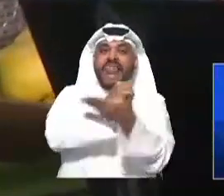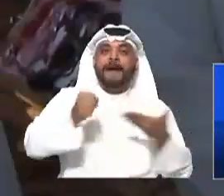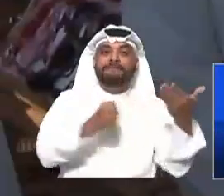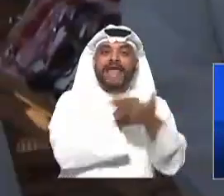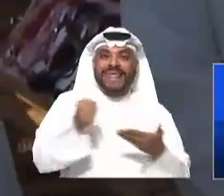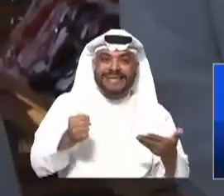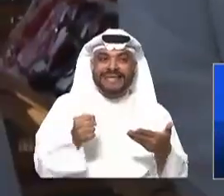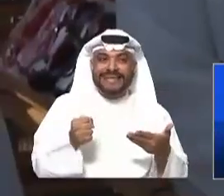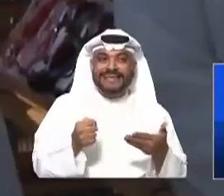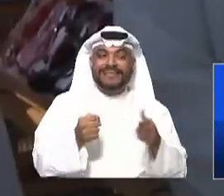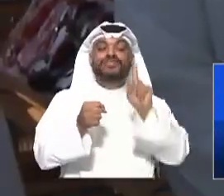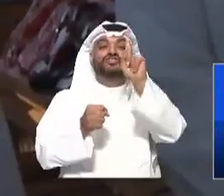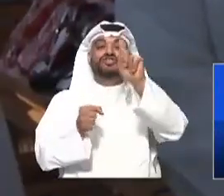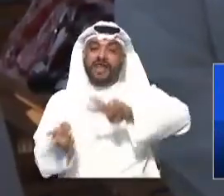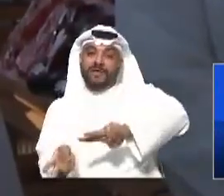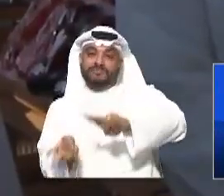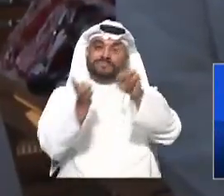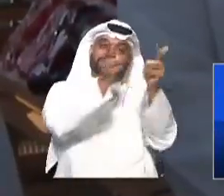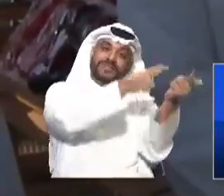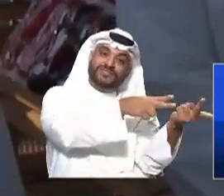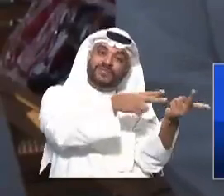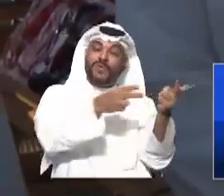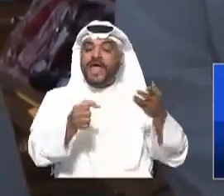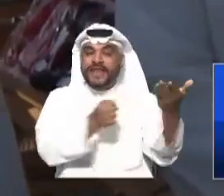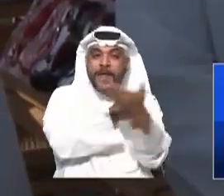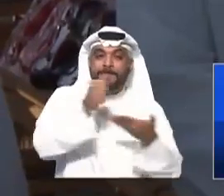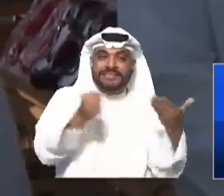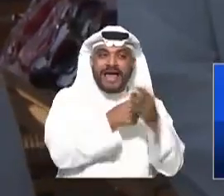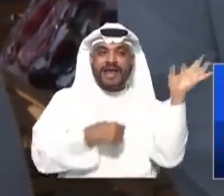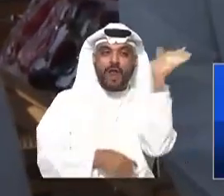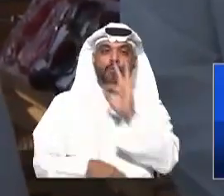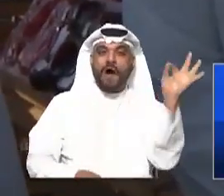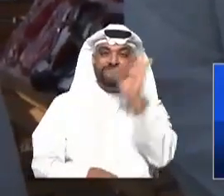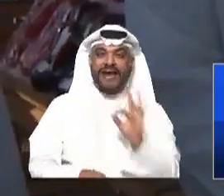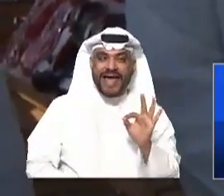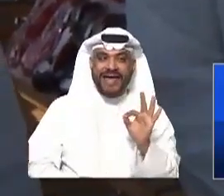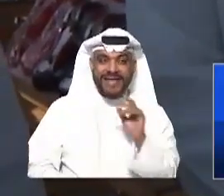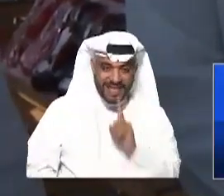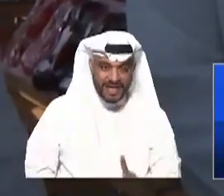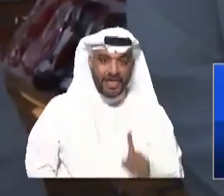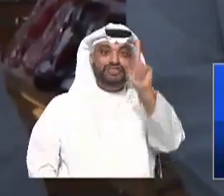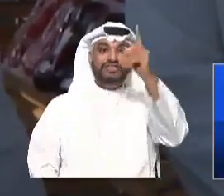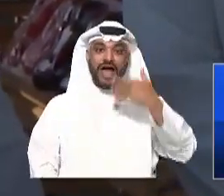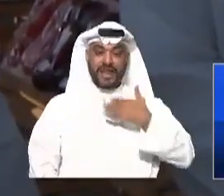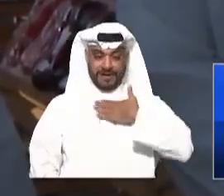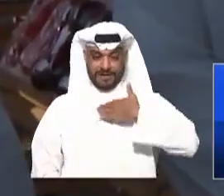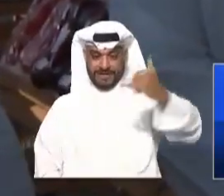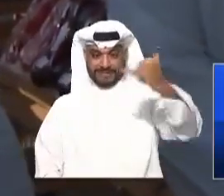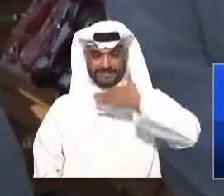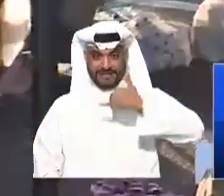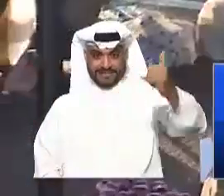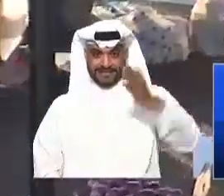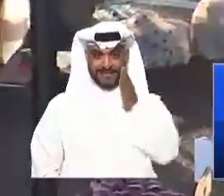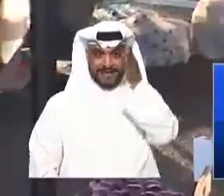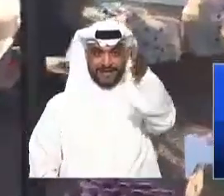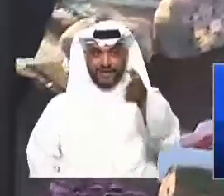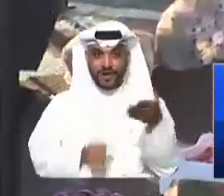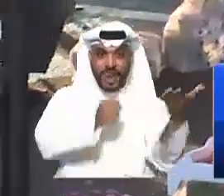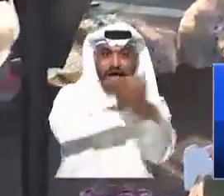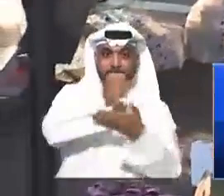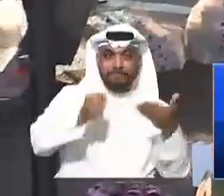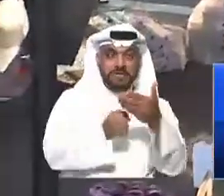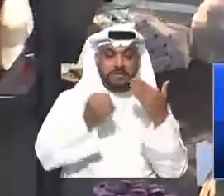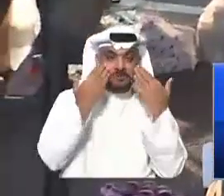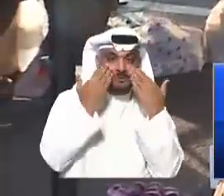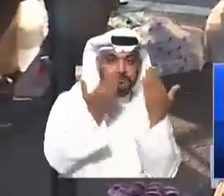من مزارع العبدلي الى مزارع الوفره، لان انا بالاساس مزارع بالوفره وجايين بالدعوه من اخواننا رابطه مزارعين العبدلي.